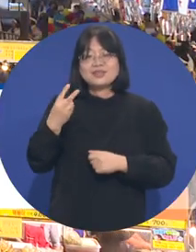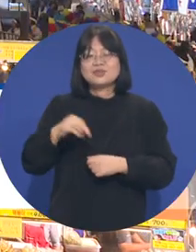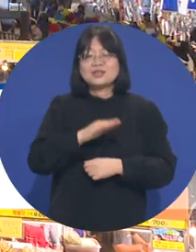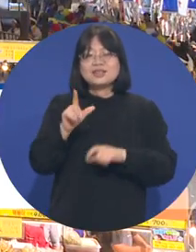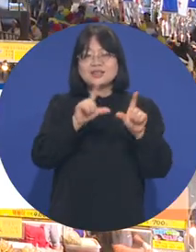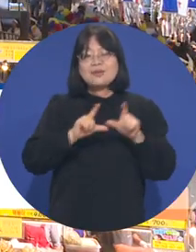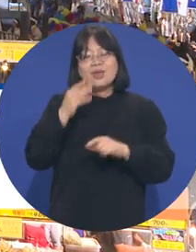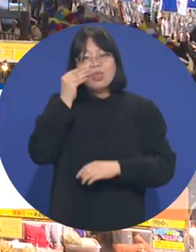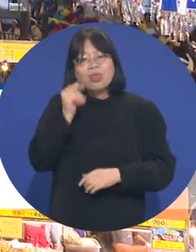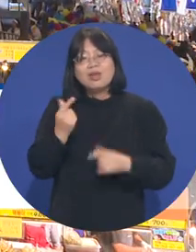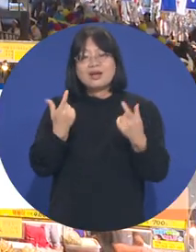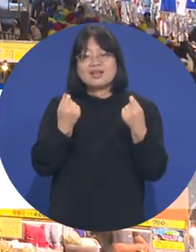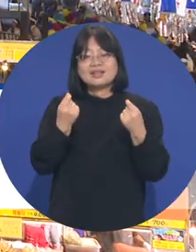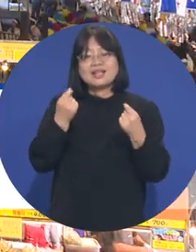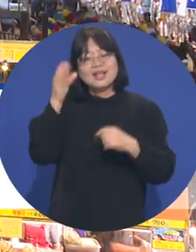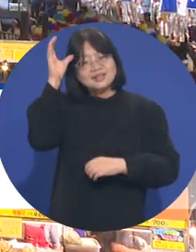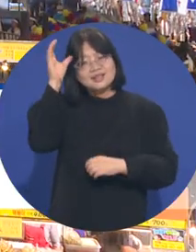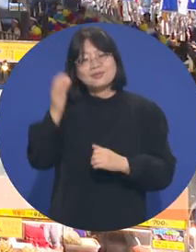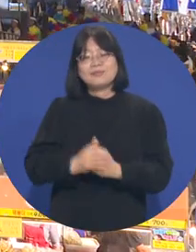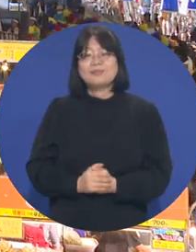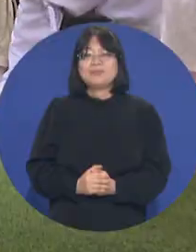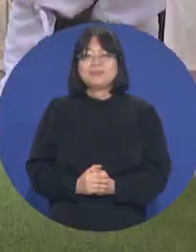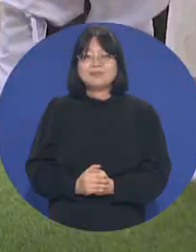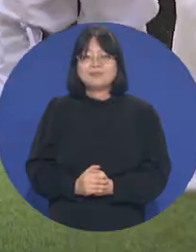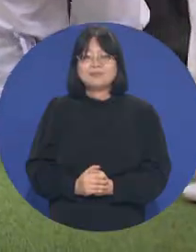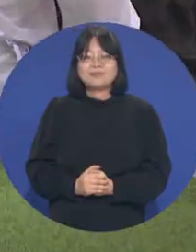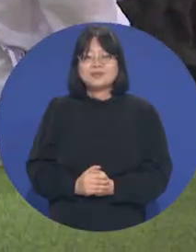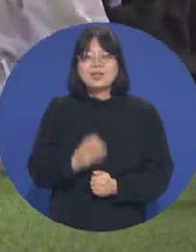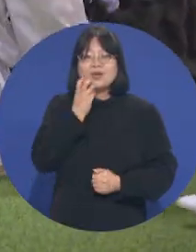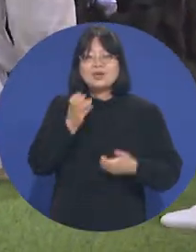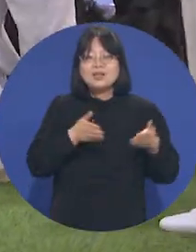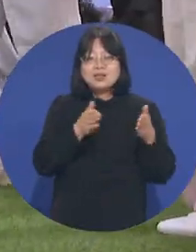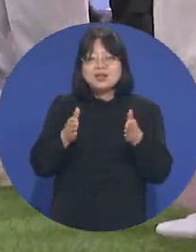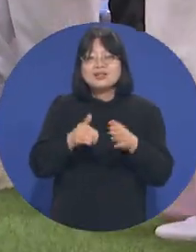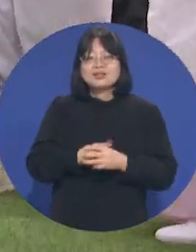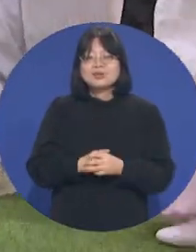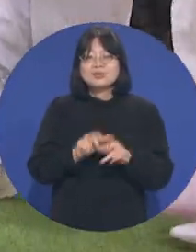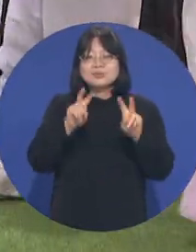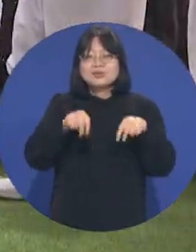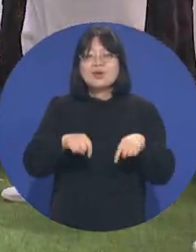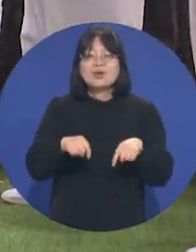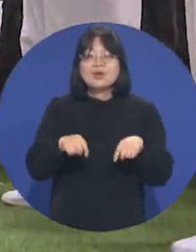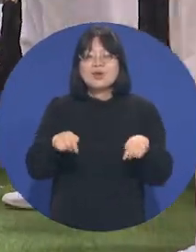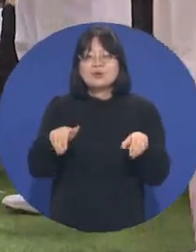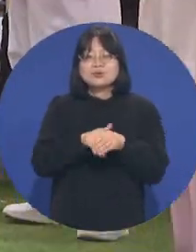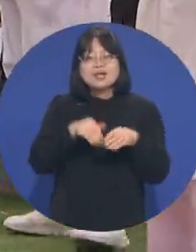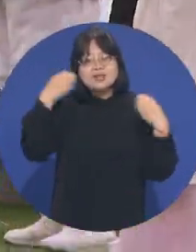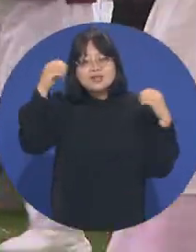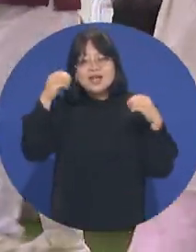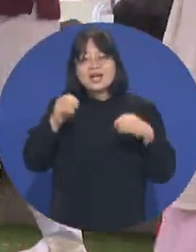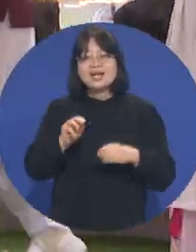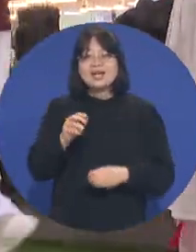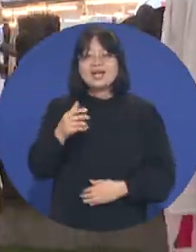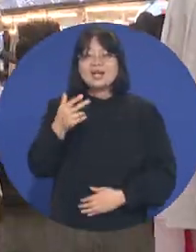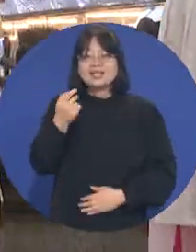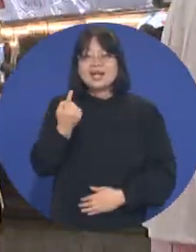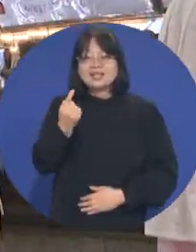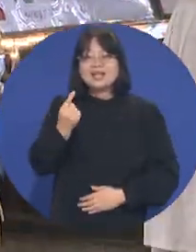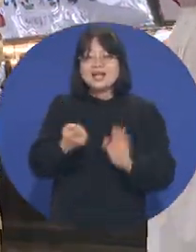삶 속에 다시 깃들지 않을까 그런 생각을 하고 있습니다. 한편 경기도는 도내 무형유산 71개 종목을 알리기